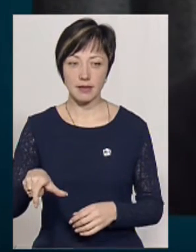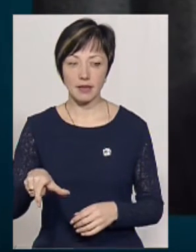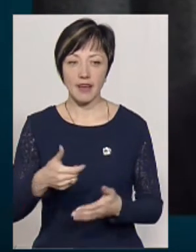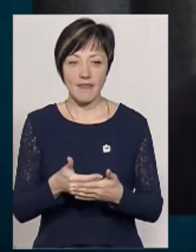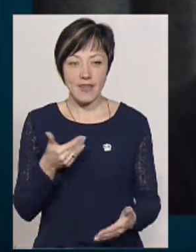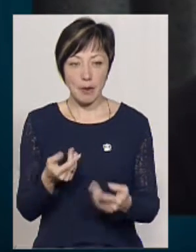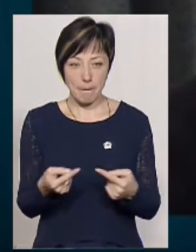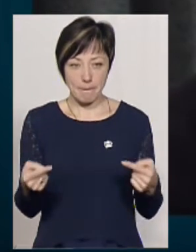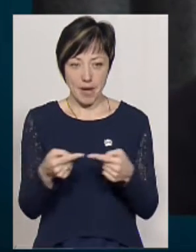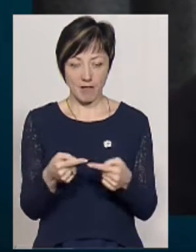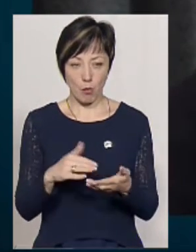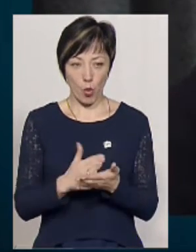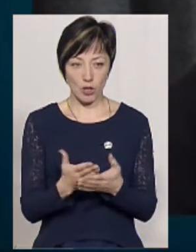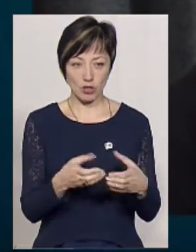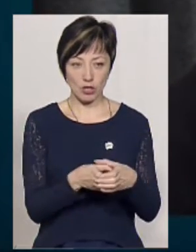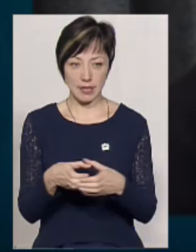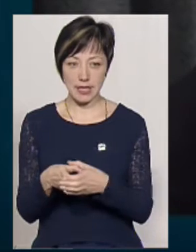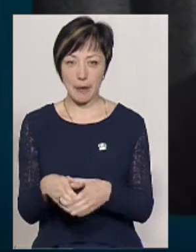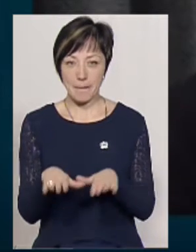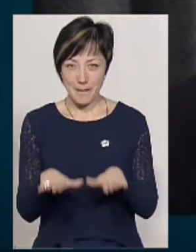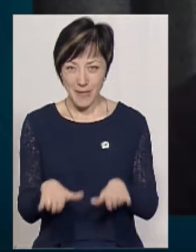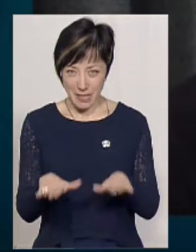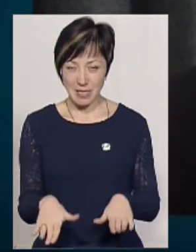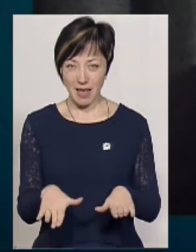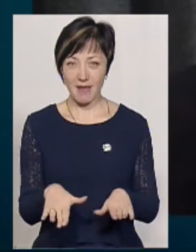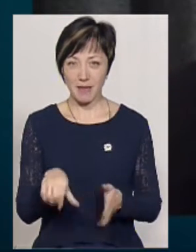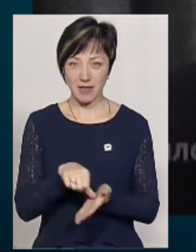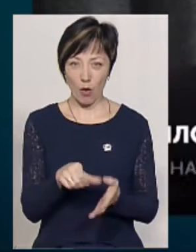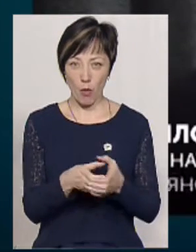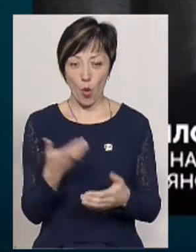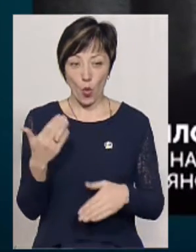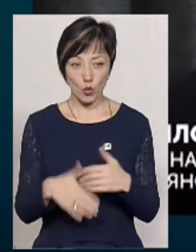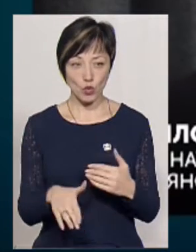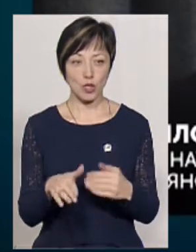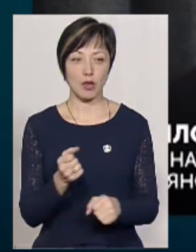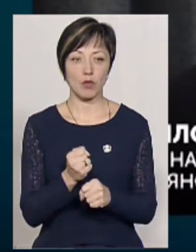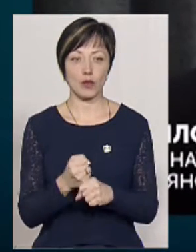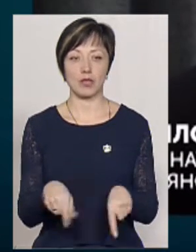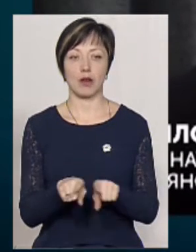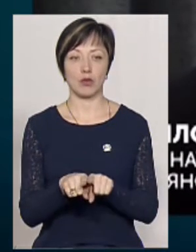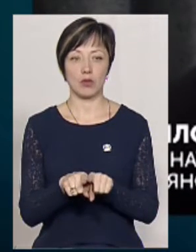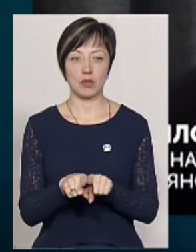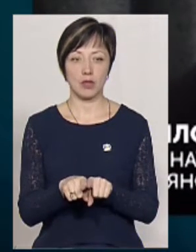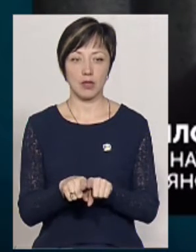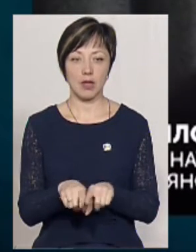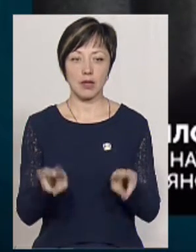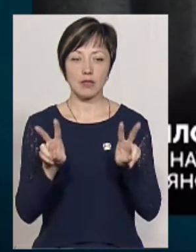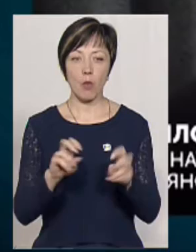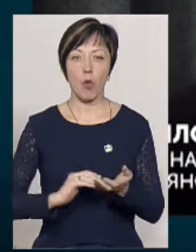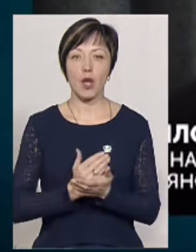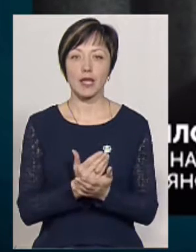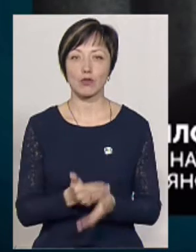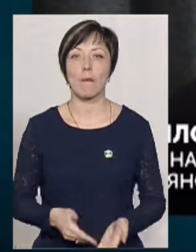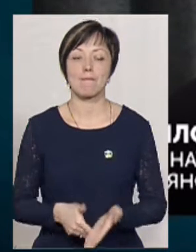певних політичних сил. І, відповідно, представники місцевих команд на місцях вже здійснюють, умовно кажучи, таку, от, ну, як ми називаємо його, політичну